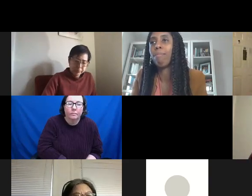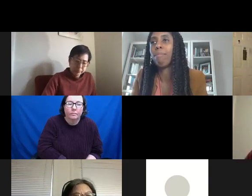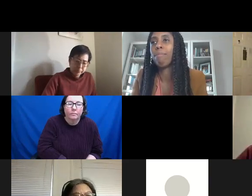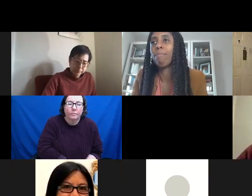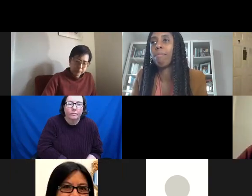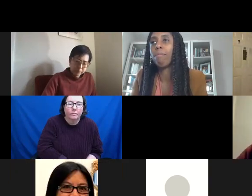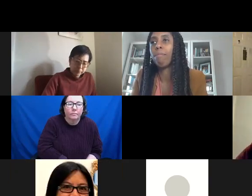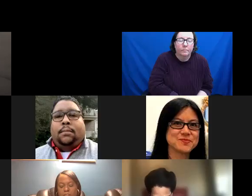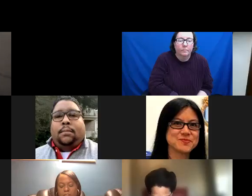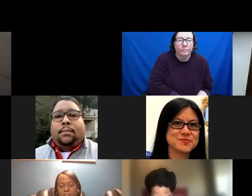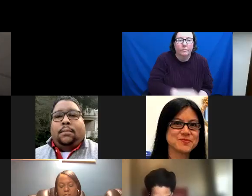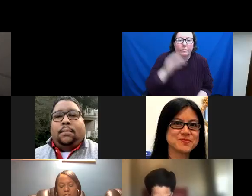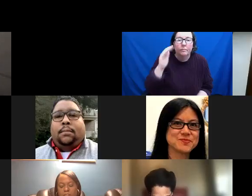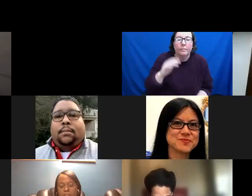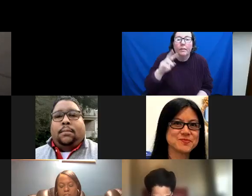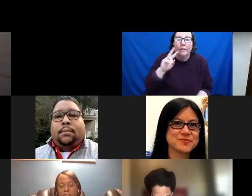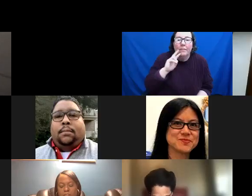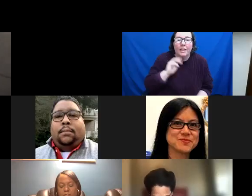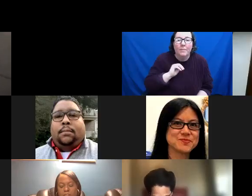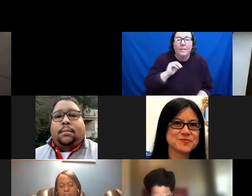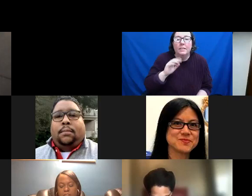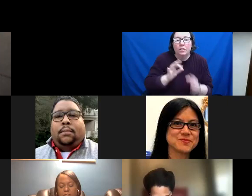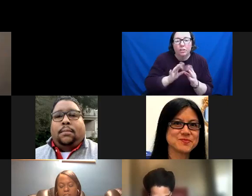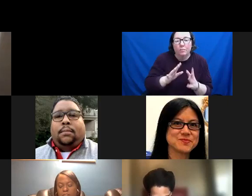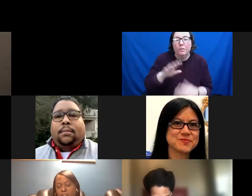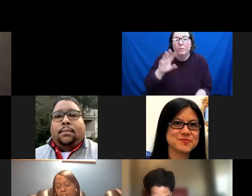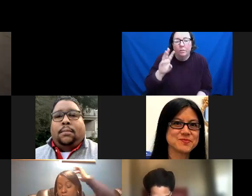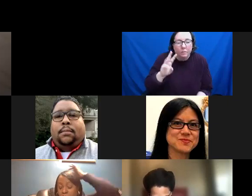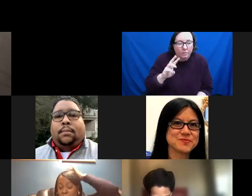普通话的频道见，谢谢。Thank you. Our Vietnamese interpreter is Duyen Tru.